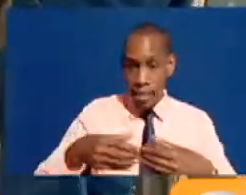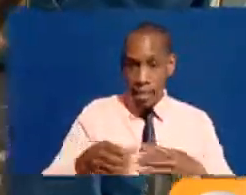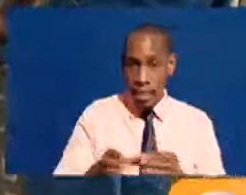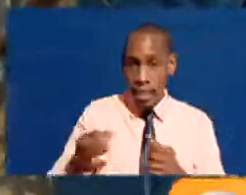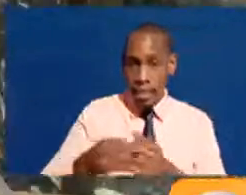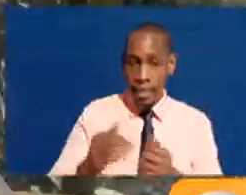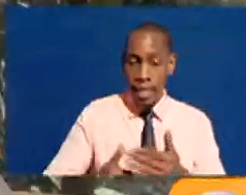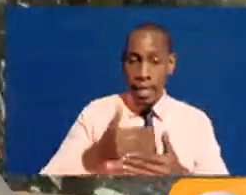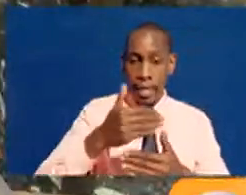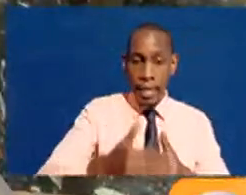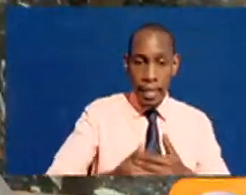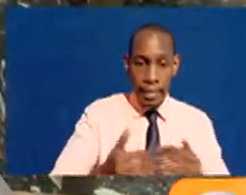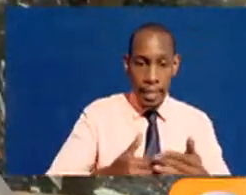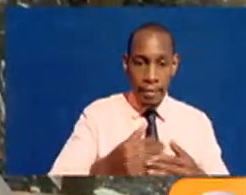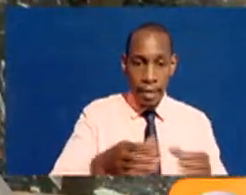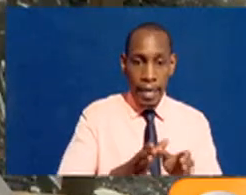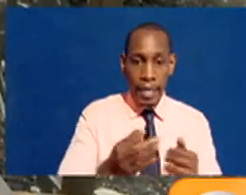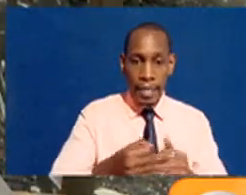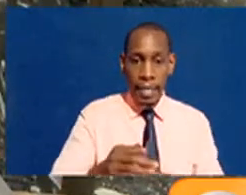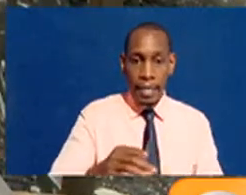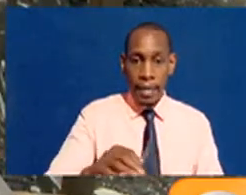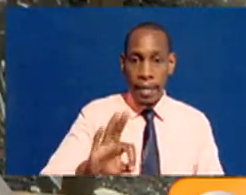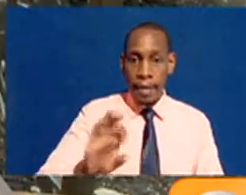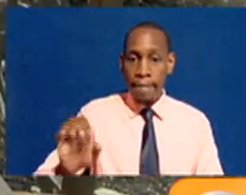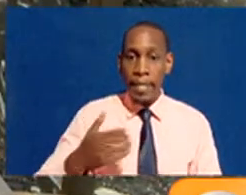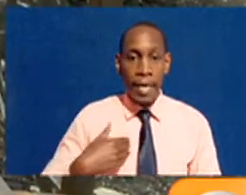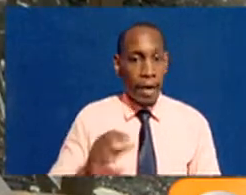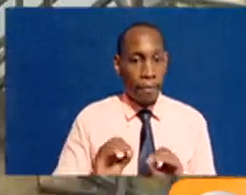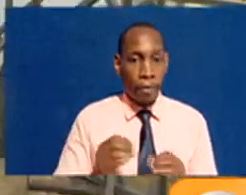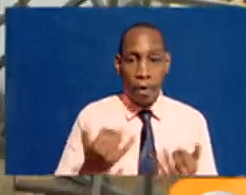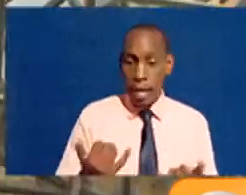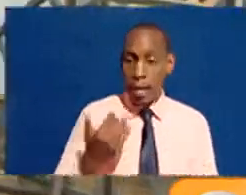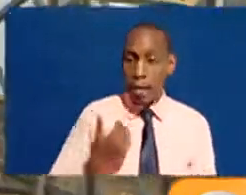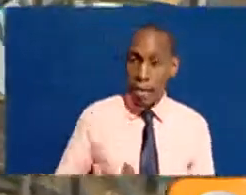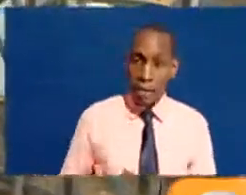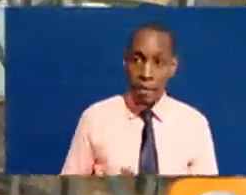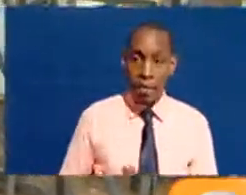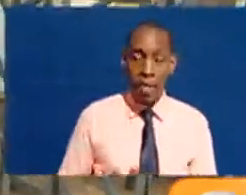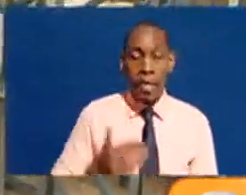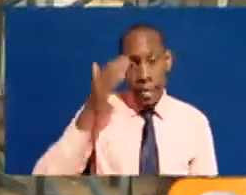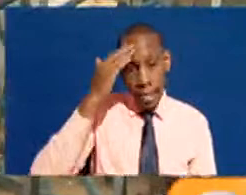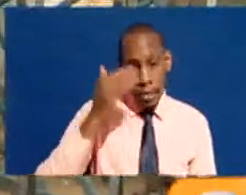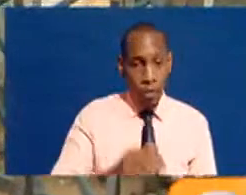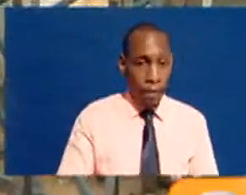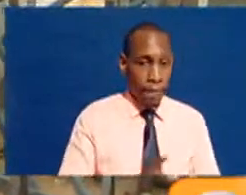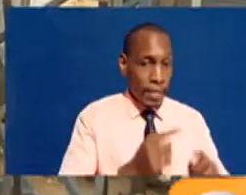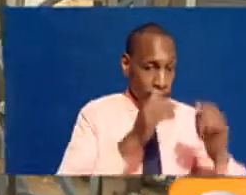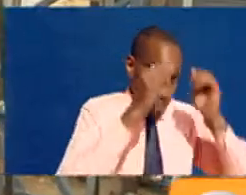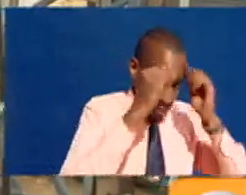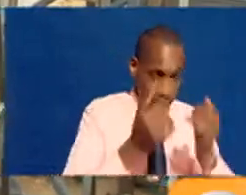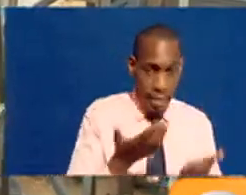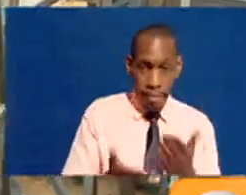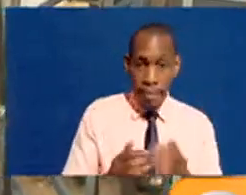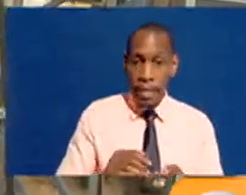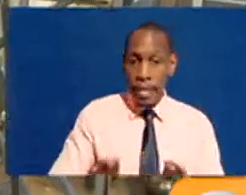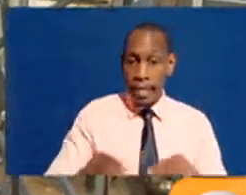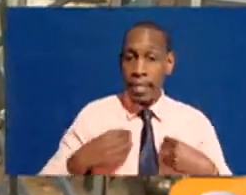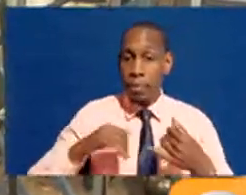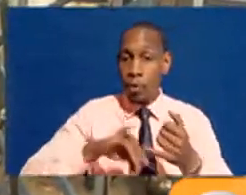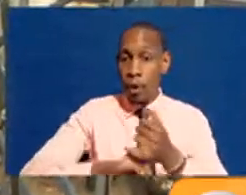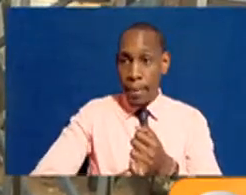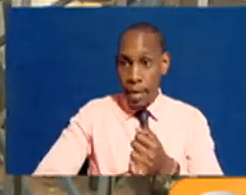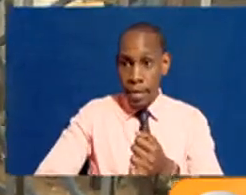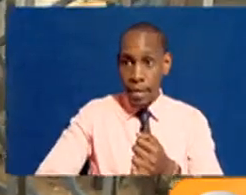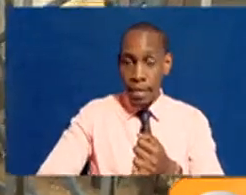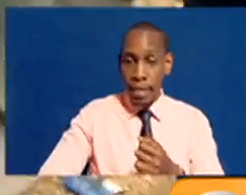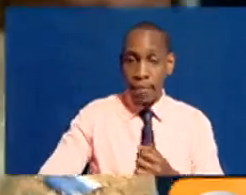Kutoka class 8 fee haikuwa. Ikakuwa sasa ni mimi nijue nitasoma ama nitaolewa. I came